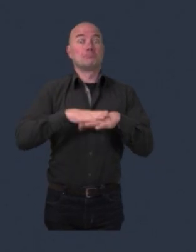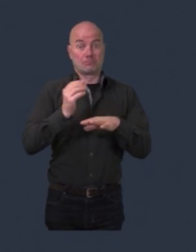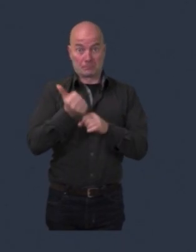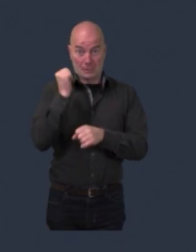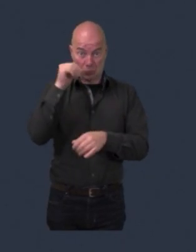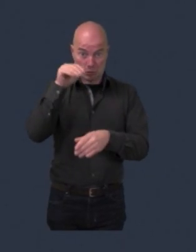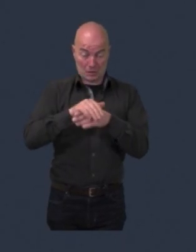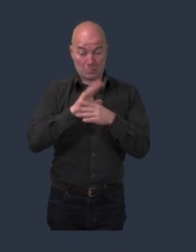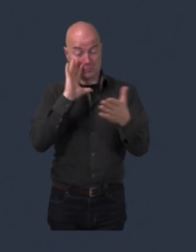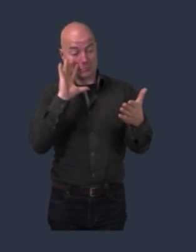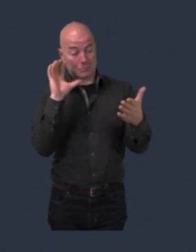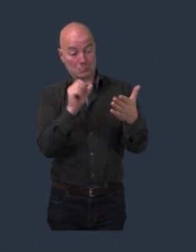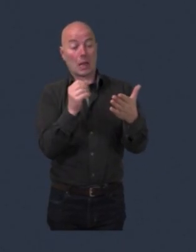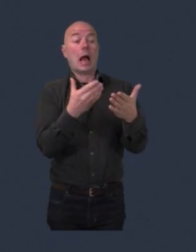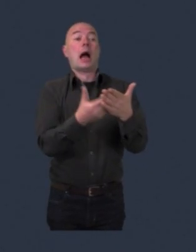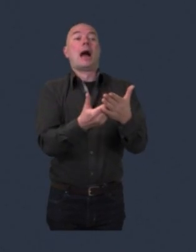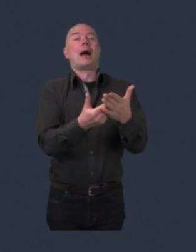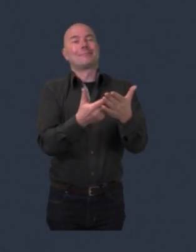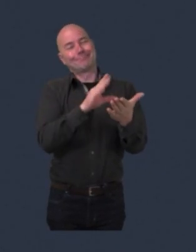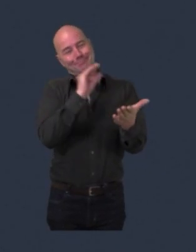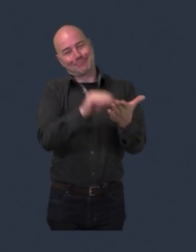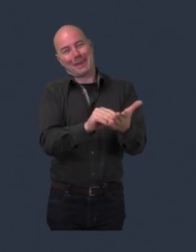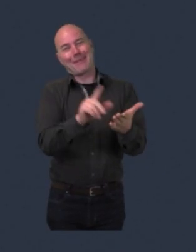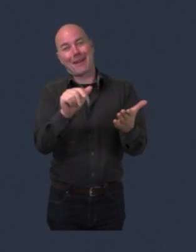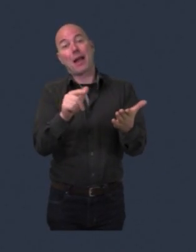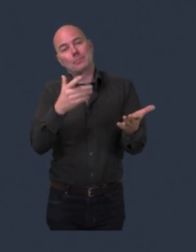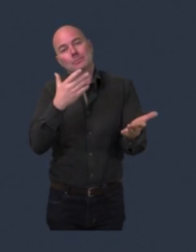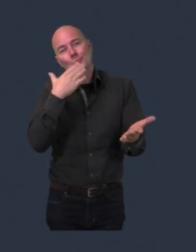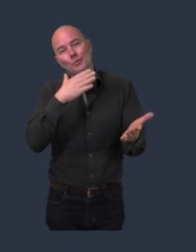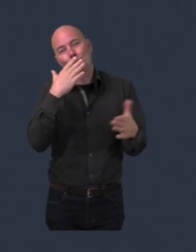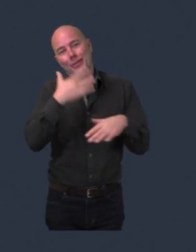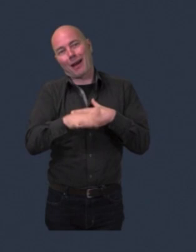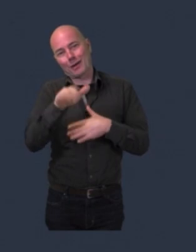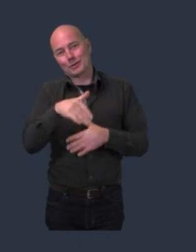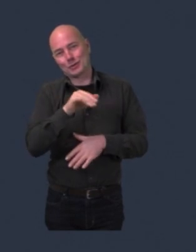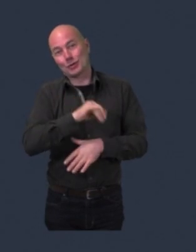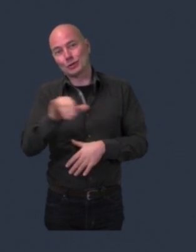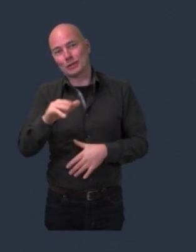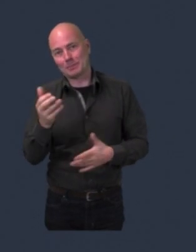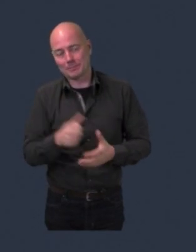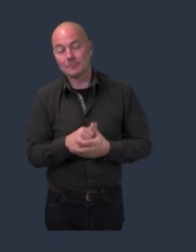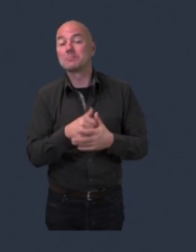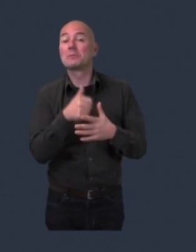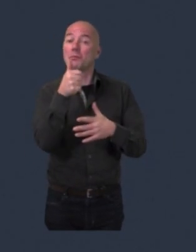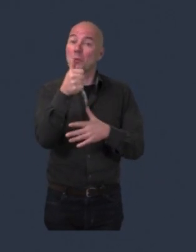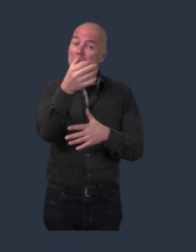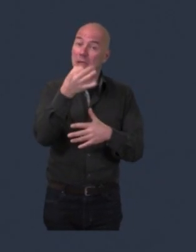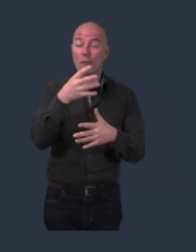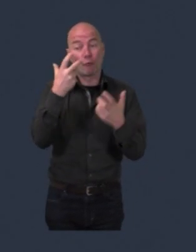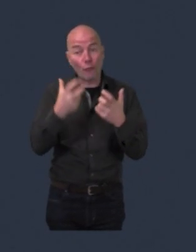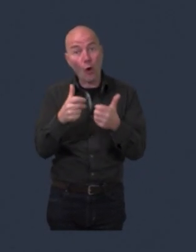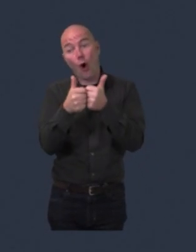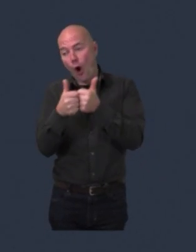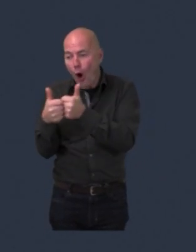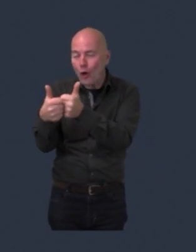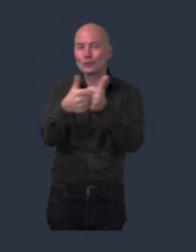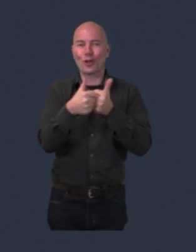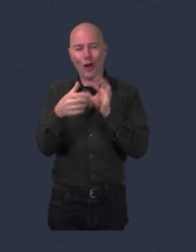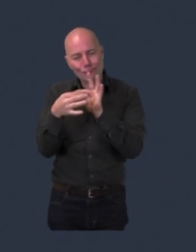soir. Mieux vaut tard que jamais. Et vous nous dites que vous voulez avancer collectivement sur ce